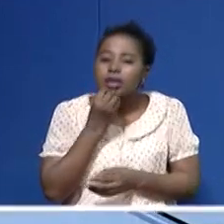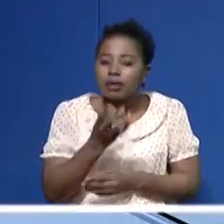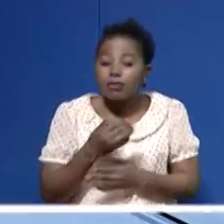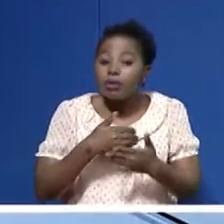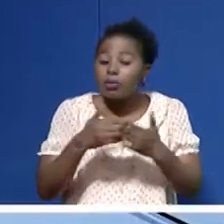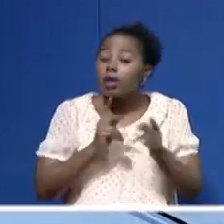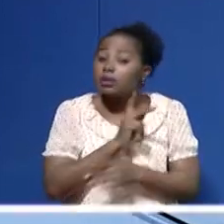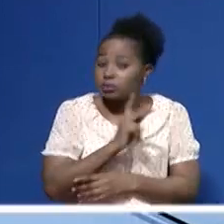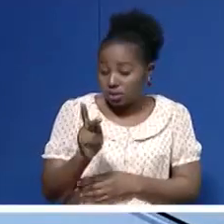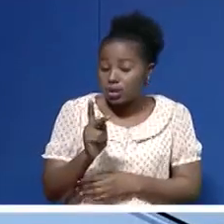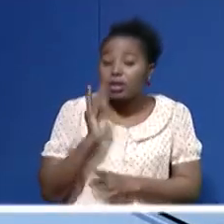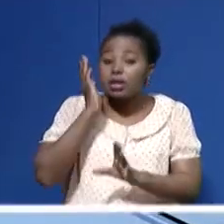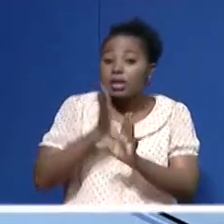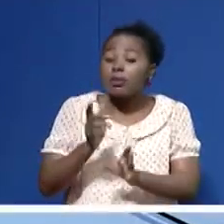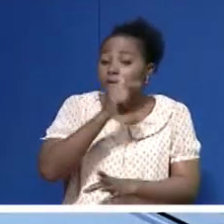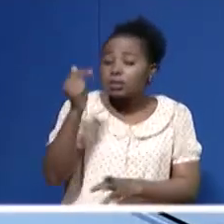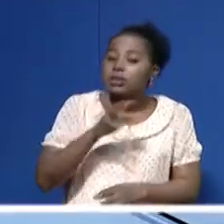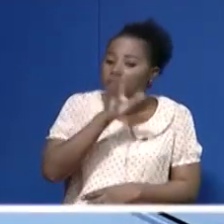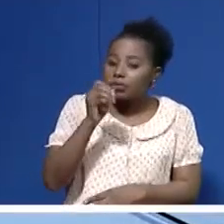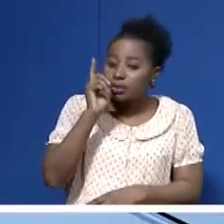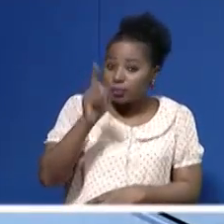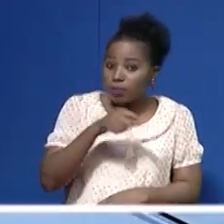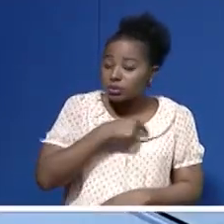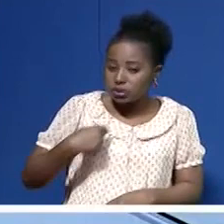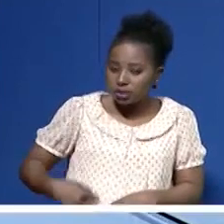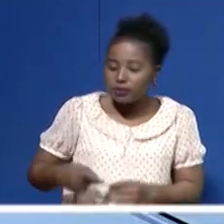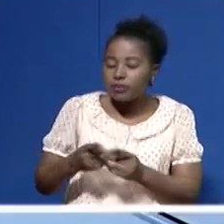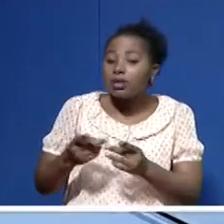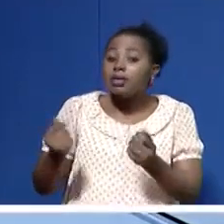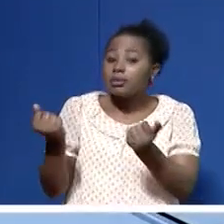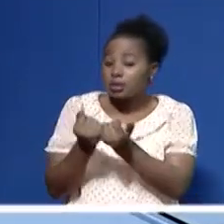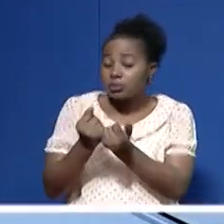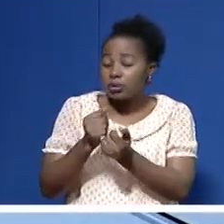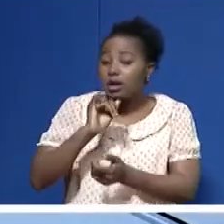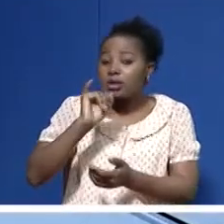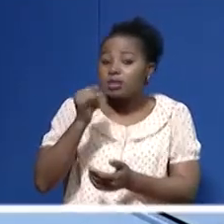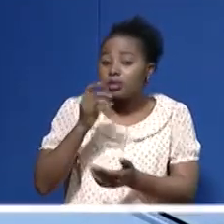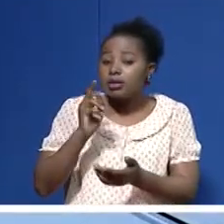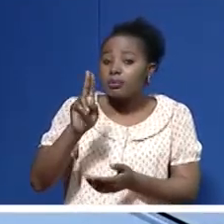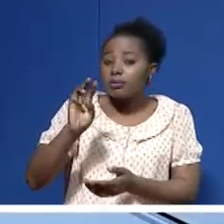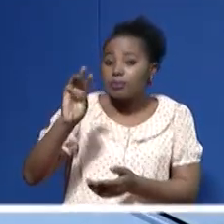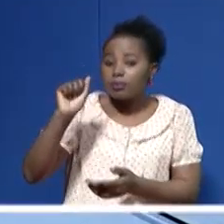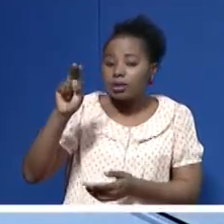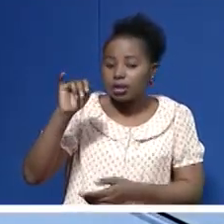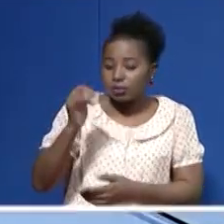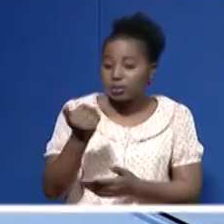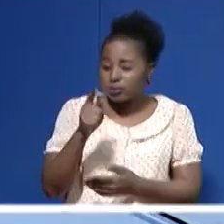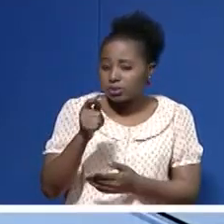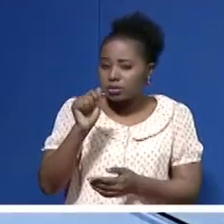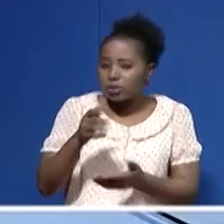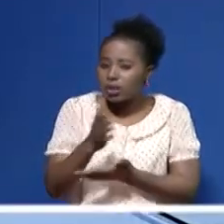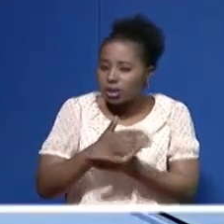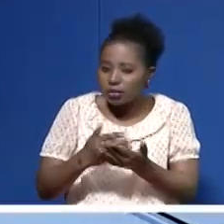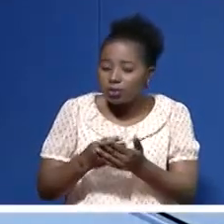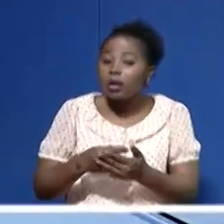lugha ya Kiswahili kwa ajili ya Watanzania wote waliopo China na imeundwa jijini Wuhan kutokana na eneo hilo kuwa kitovu cha